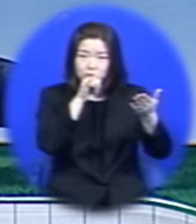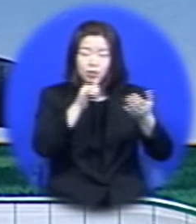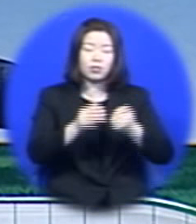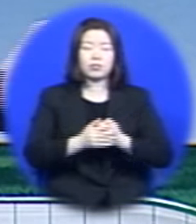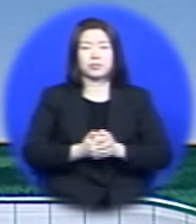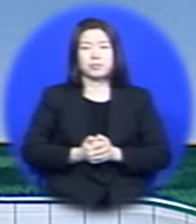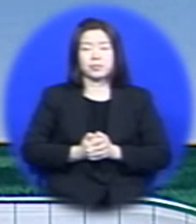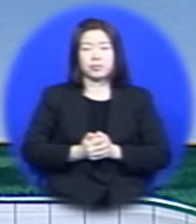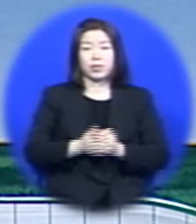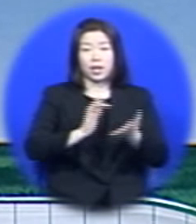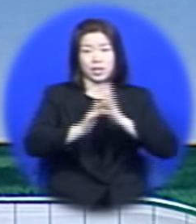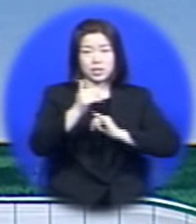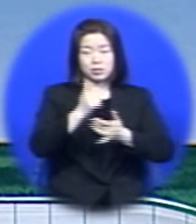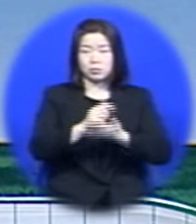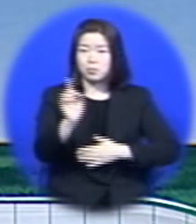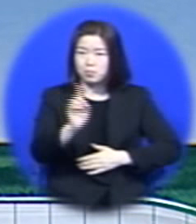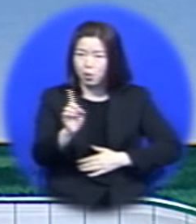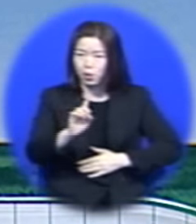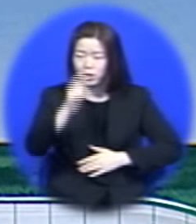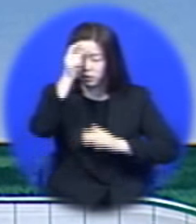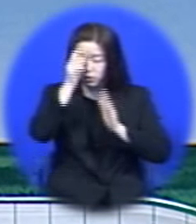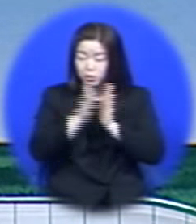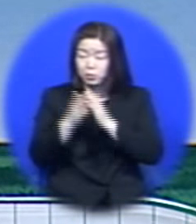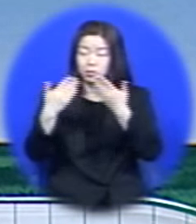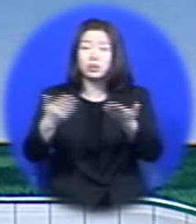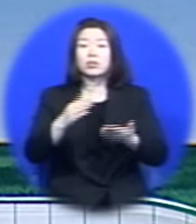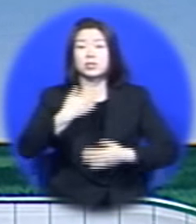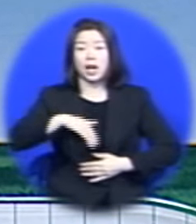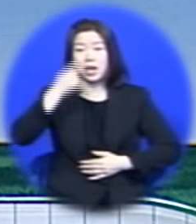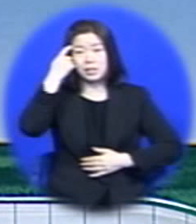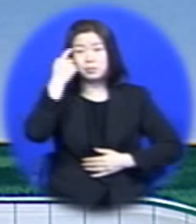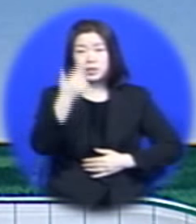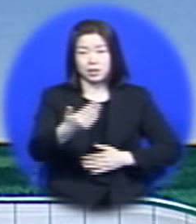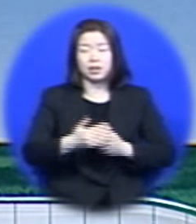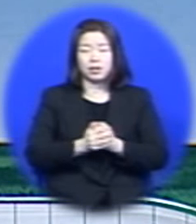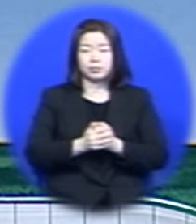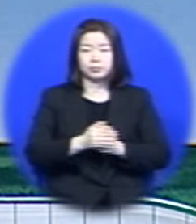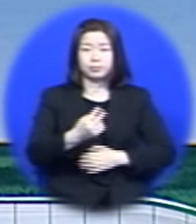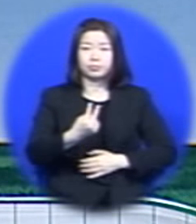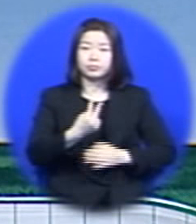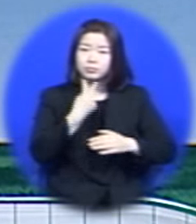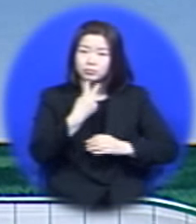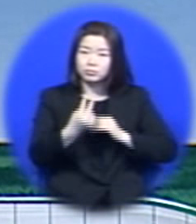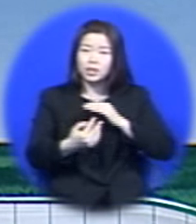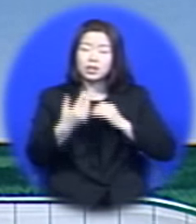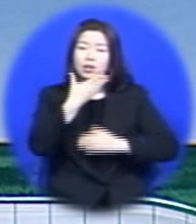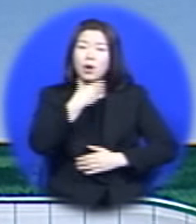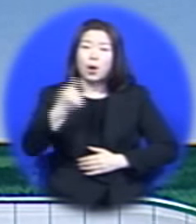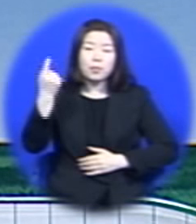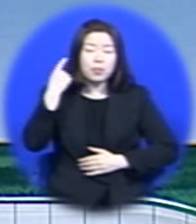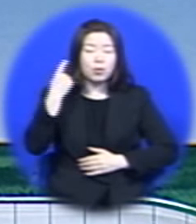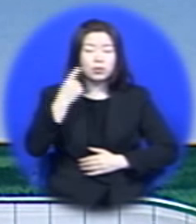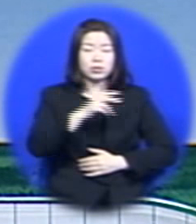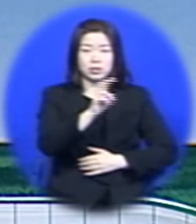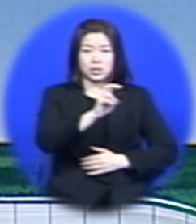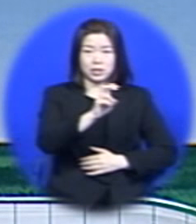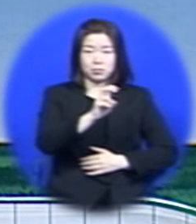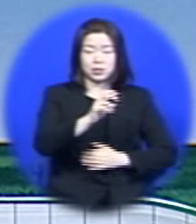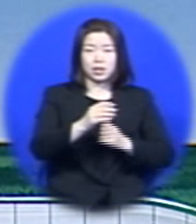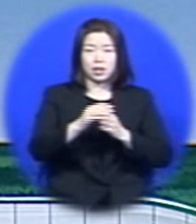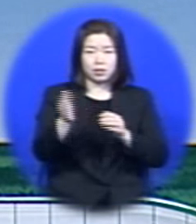있어요. 근데 예수님이 뭐라고 기도하셨는지 아십니까? 요한복음 17장 20절부터